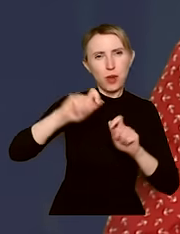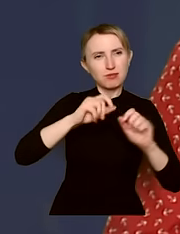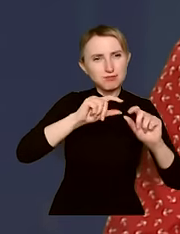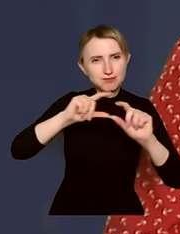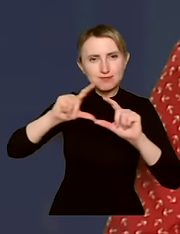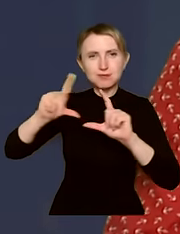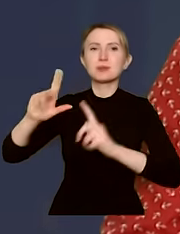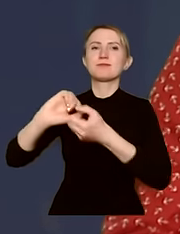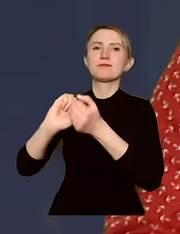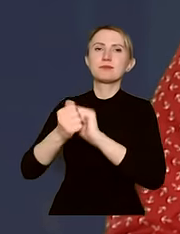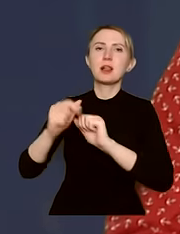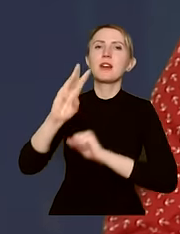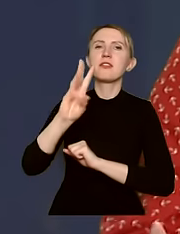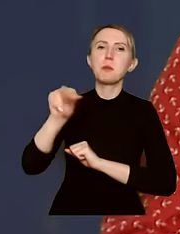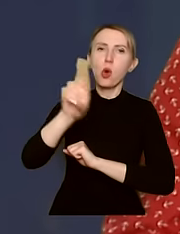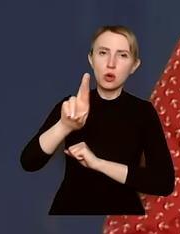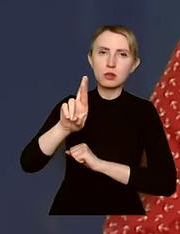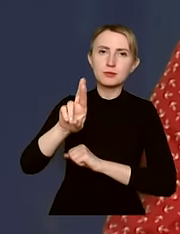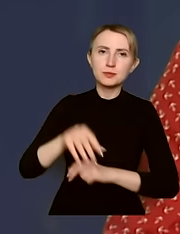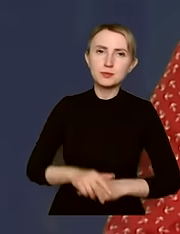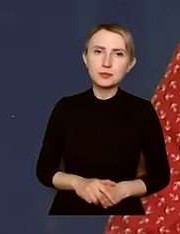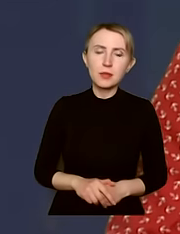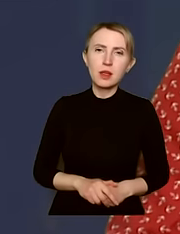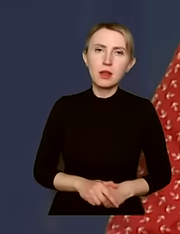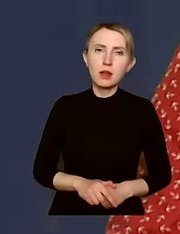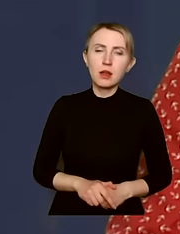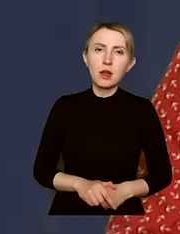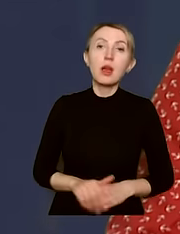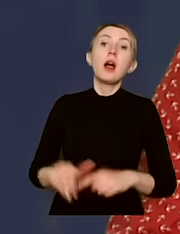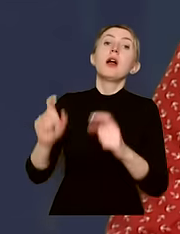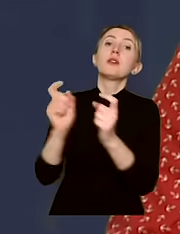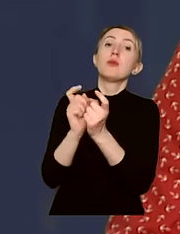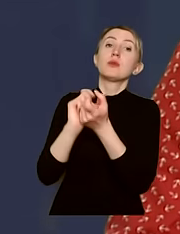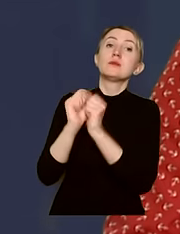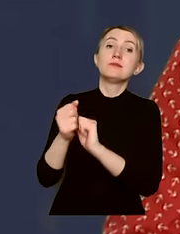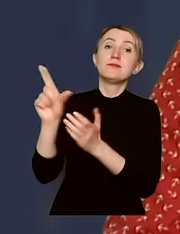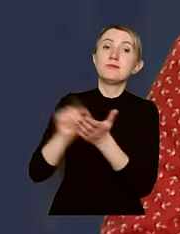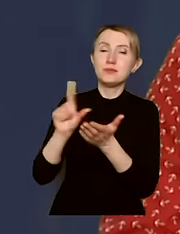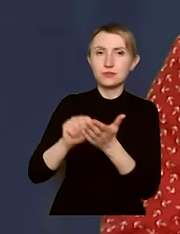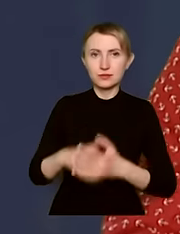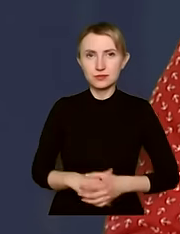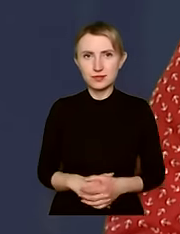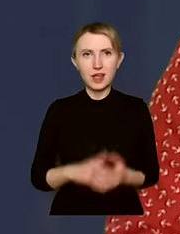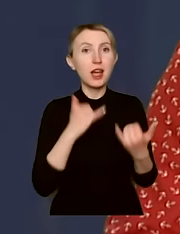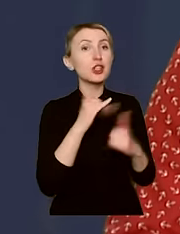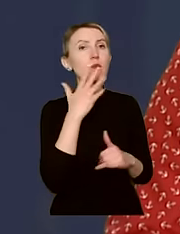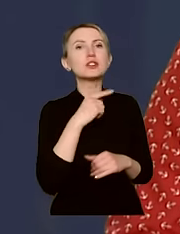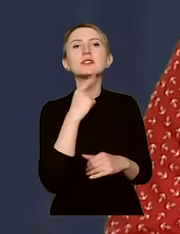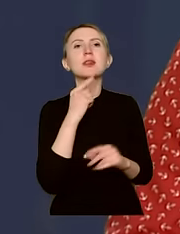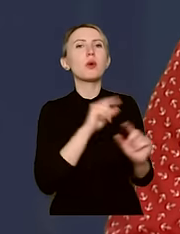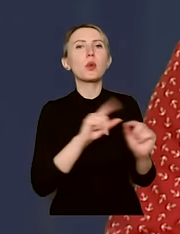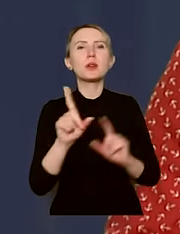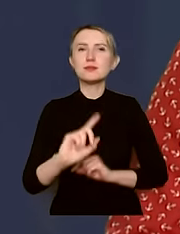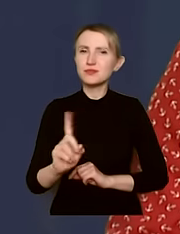w WIBOR-ze. Ten z kolei wskaźnik miał wpływ na ceny kredytów. Ale inni krytykowali, że za mało podnosił. Nie. W sensie w ogóle